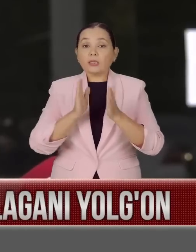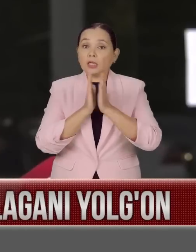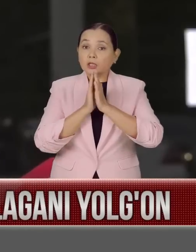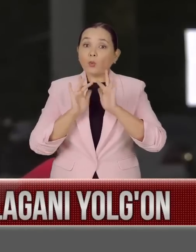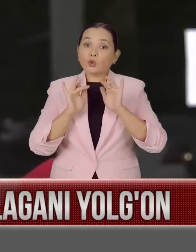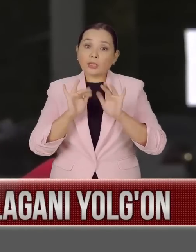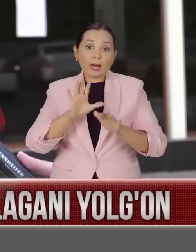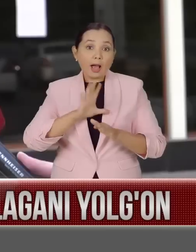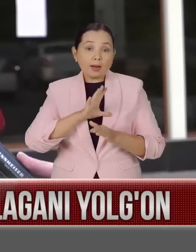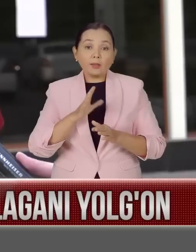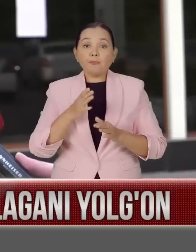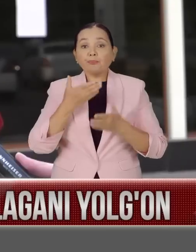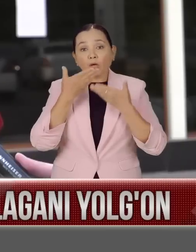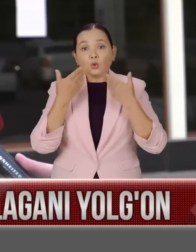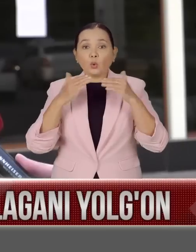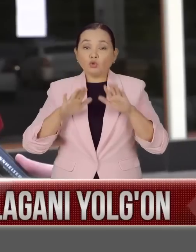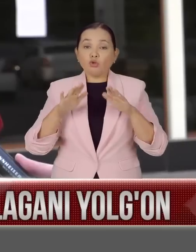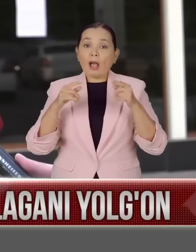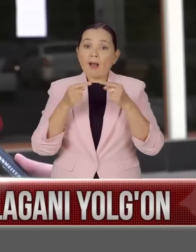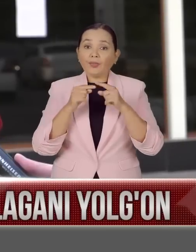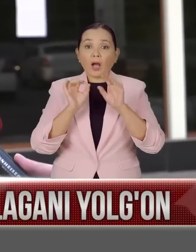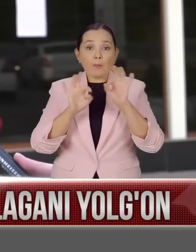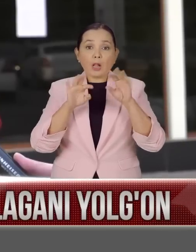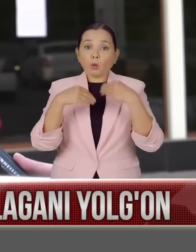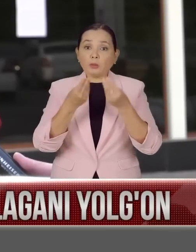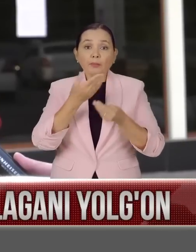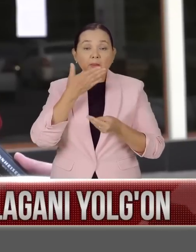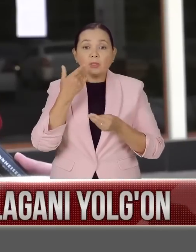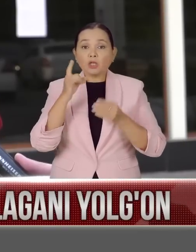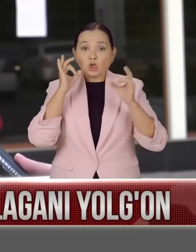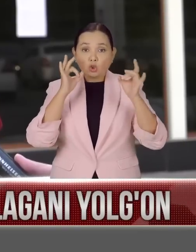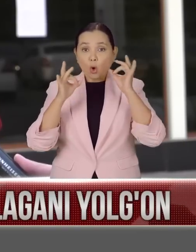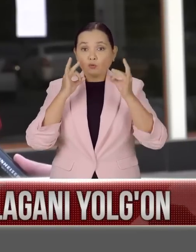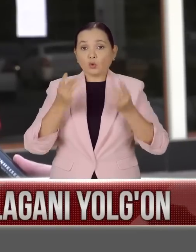jurnalistlarimizdan iltimos qilardik yo'q joydan aniq ma'lumot bermasdan